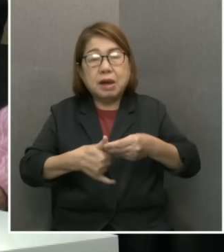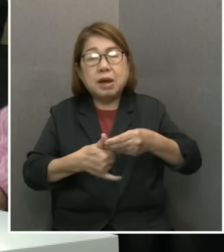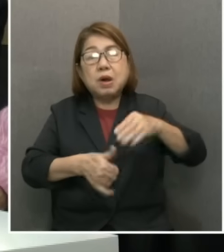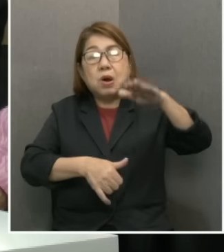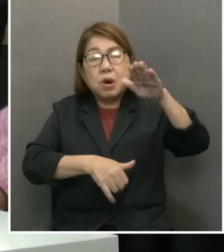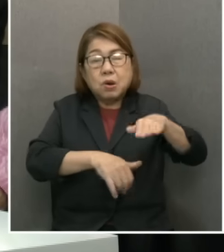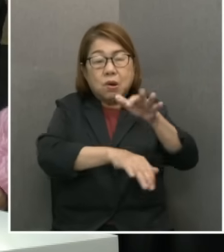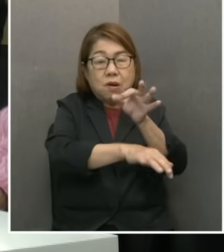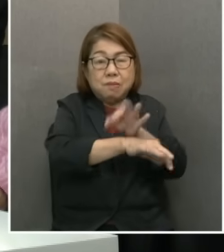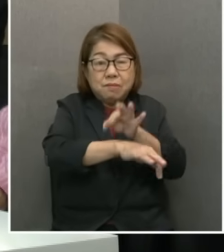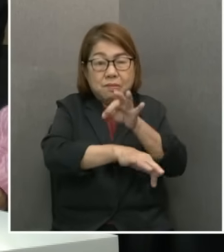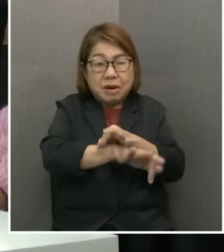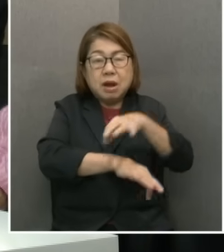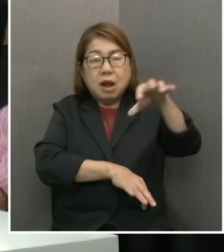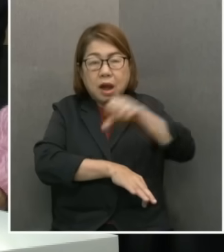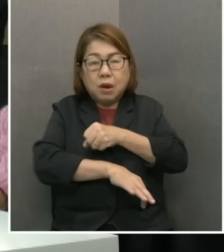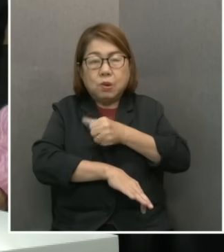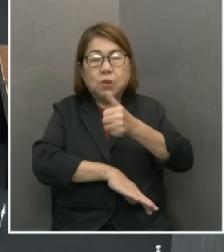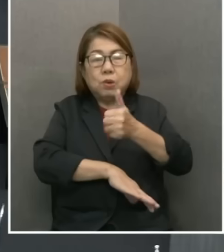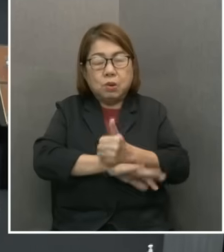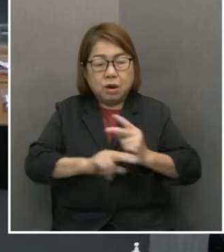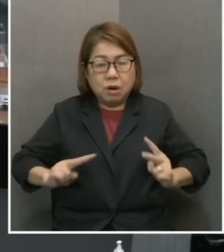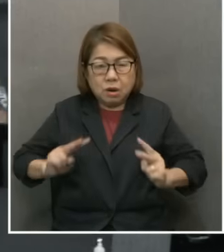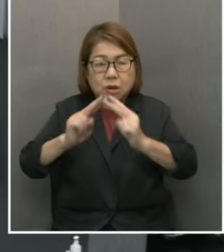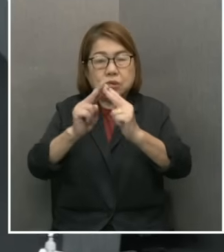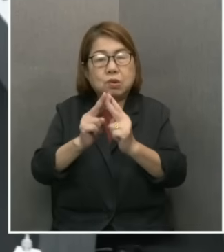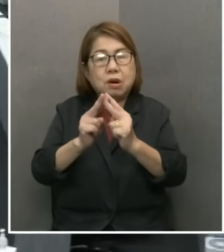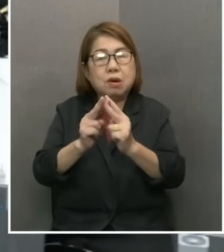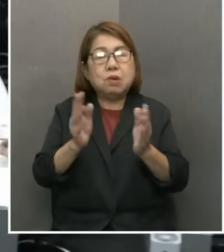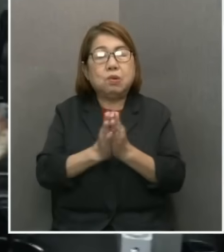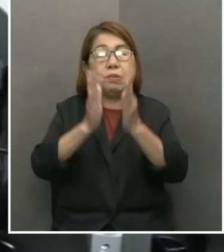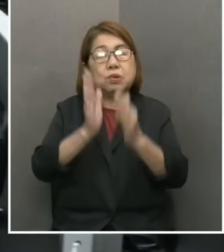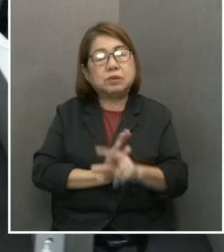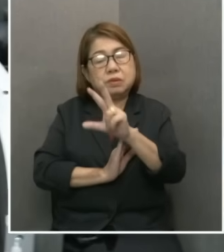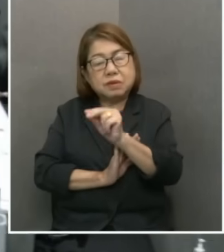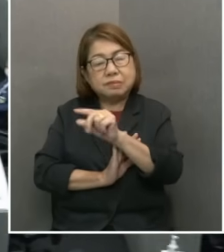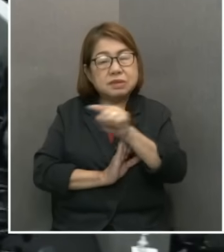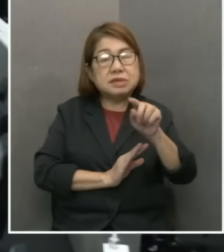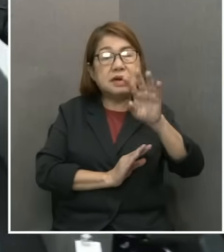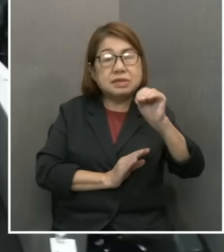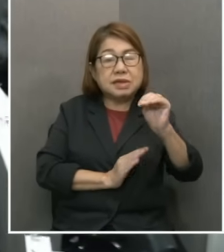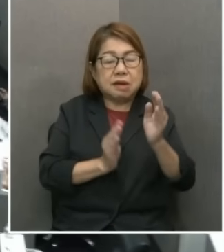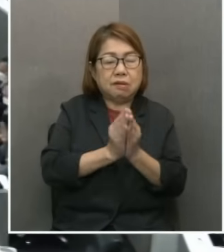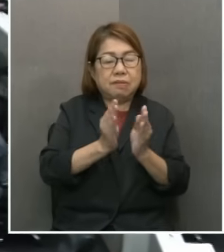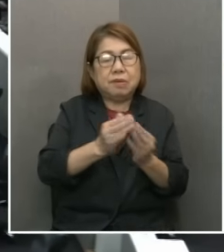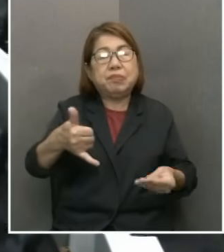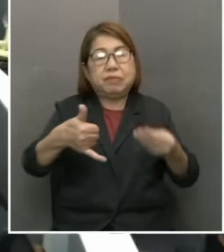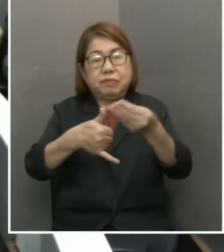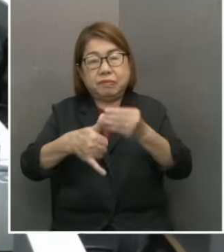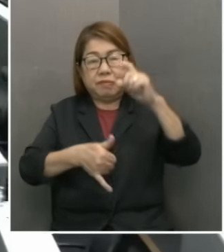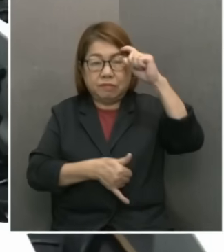รัฐมนตรีอย่างน้อยๆ30-40เสียงก็น่าจะมาช่วยโหวตให้กับนายเศรษฐา